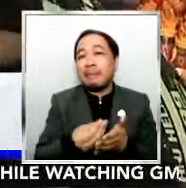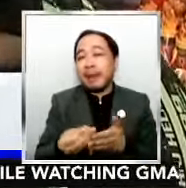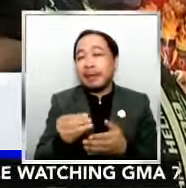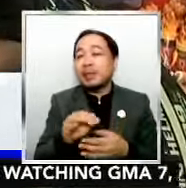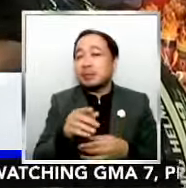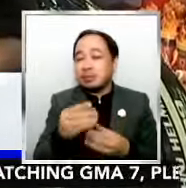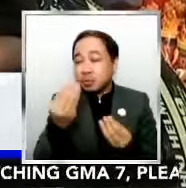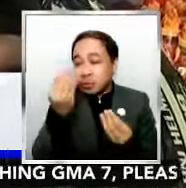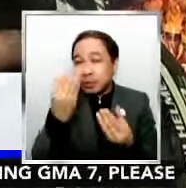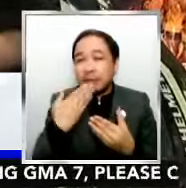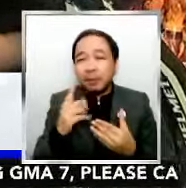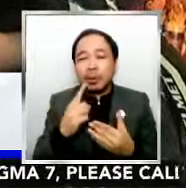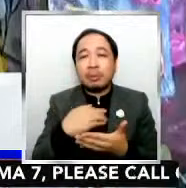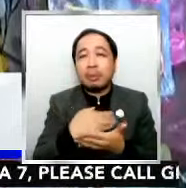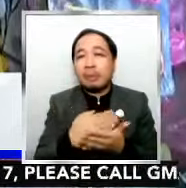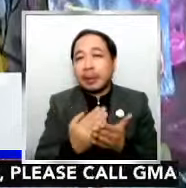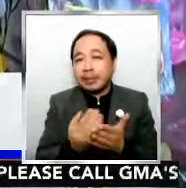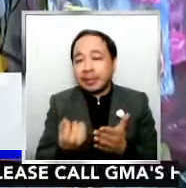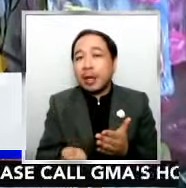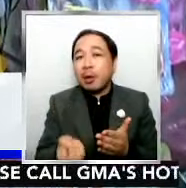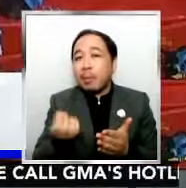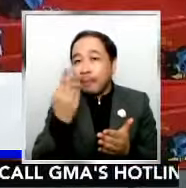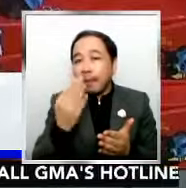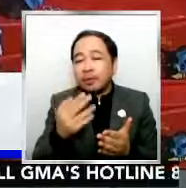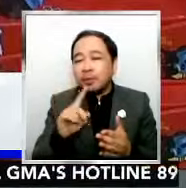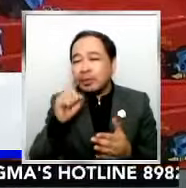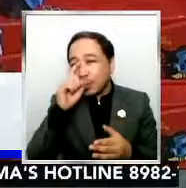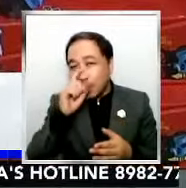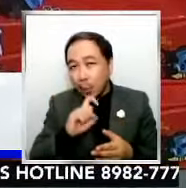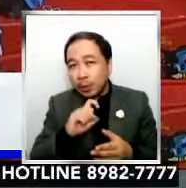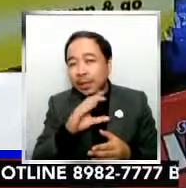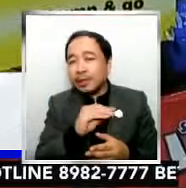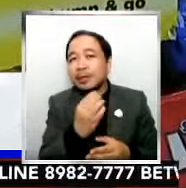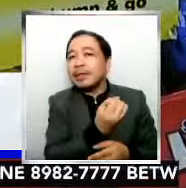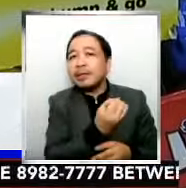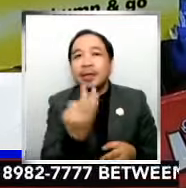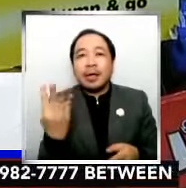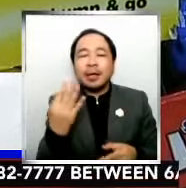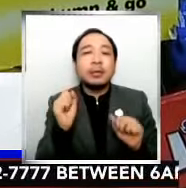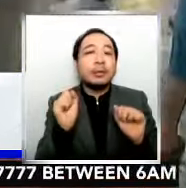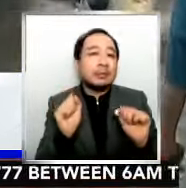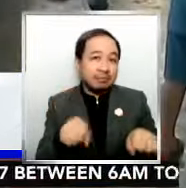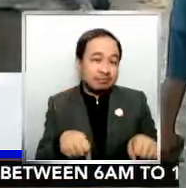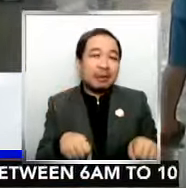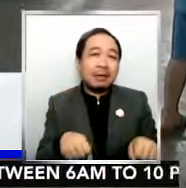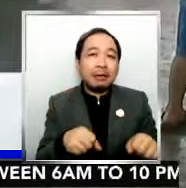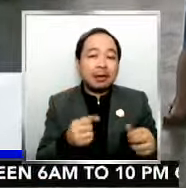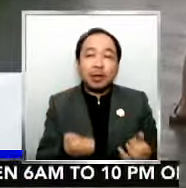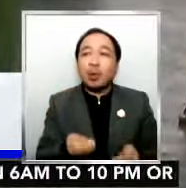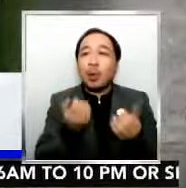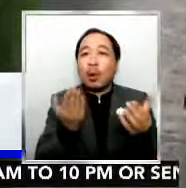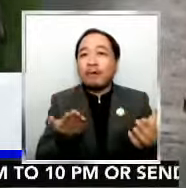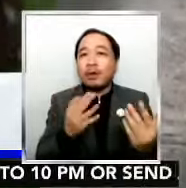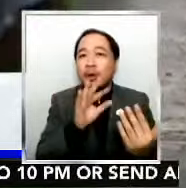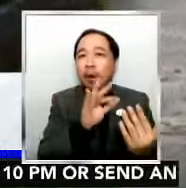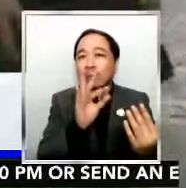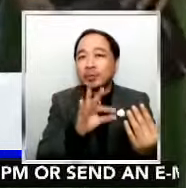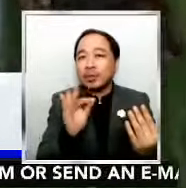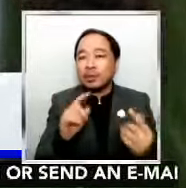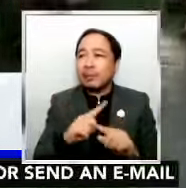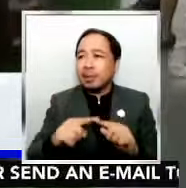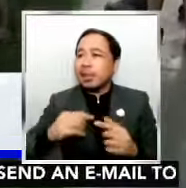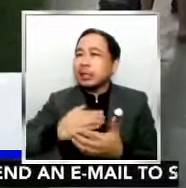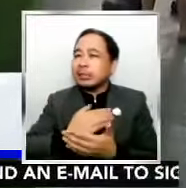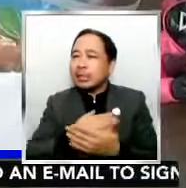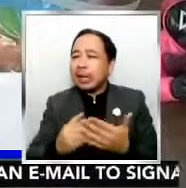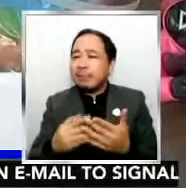budget, mga edad ng pangreregaluhan at kung ilan kaya nila kayong bigyan ng pagpipilian. Pero ang iba namin nakausap, nag-canvas daw